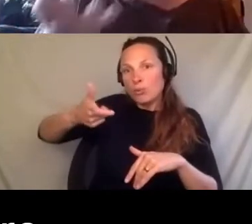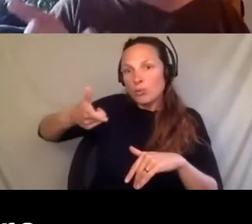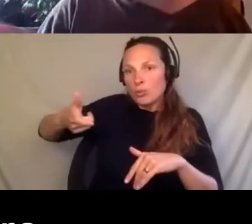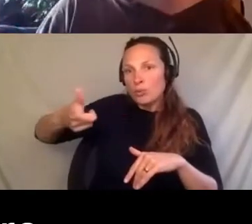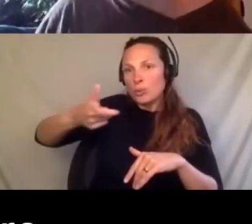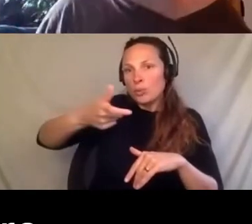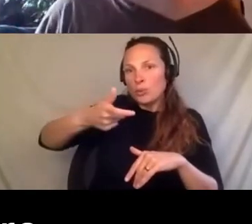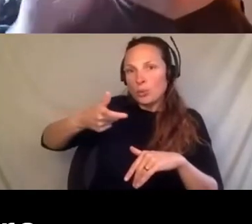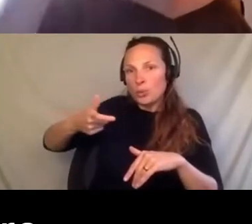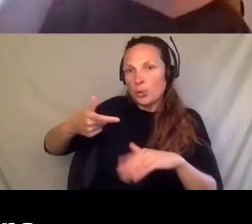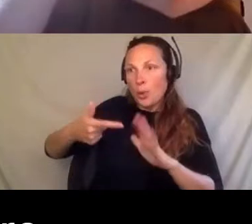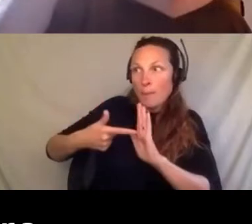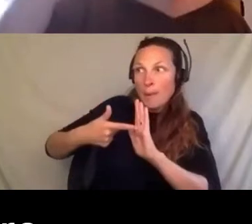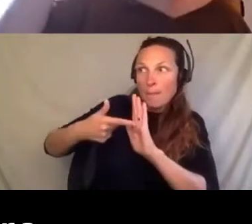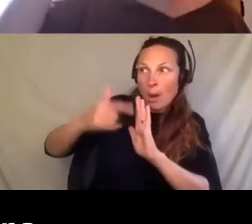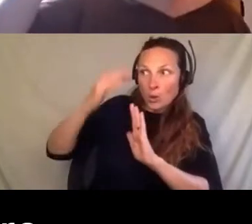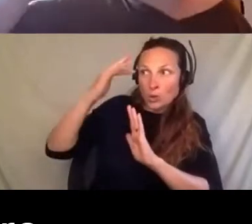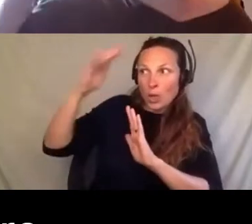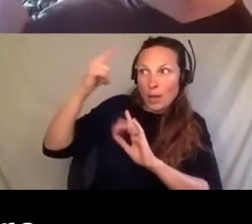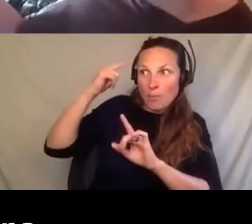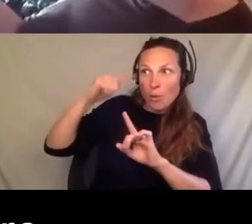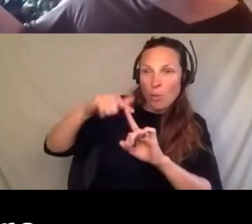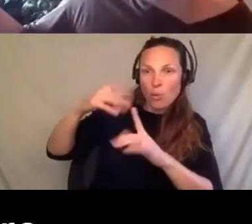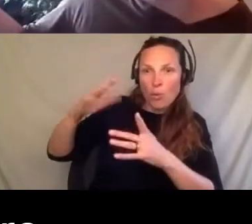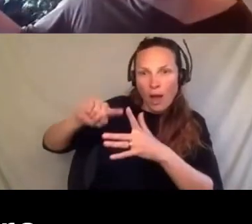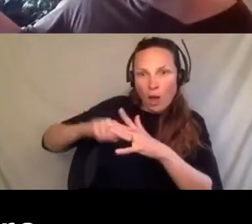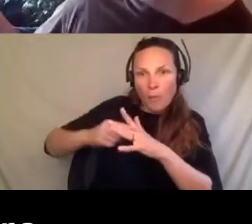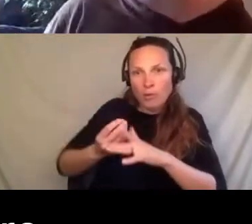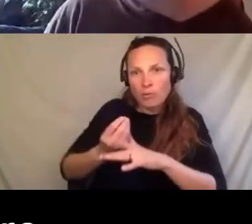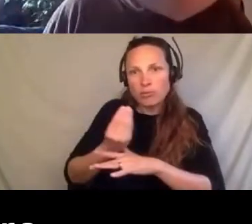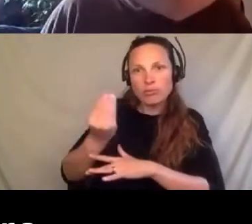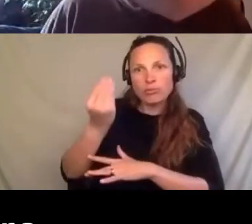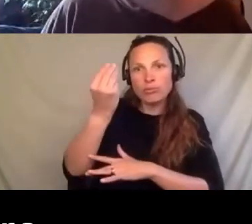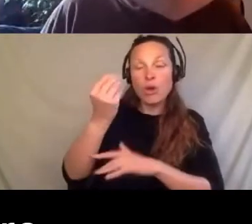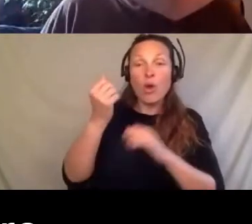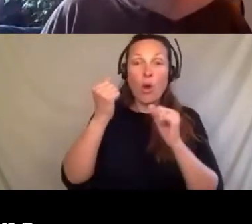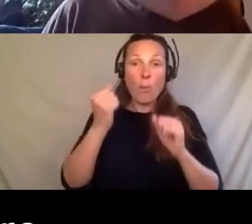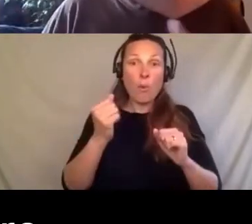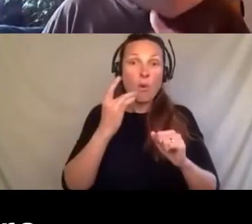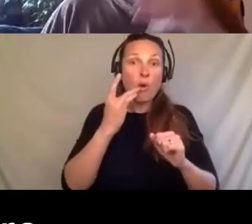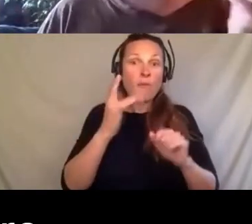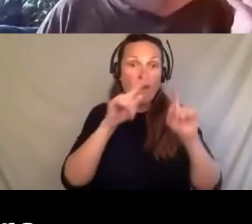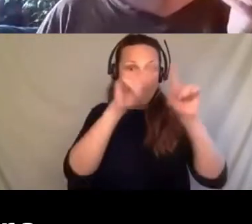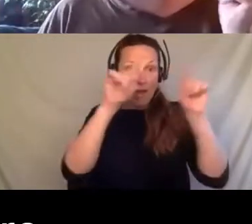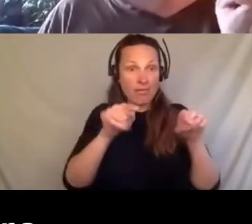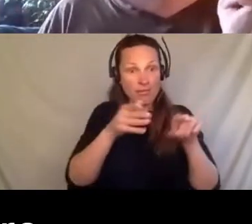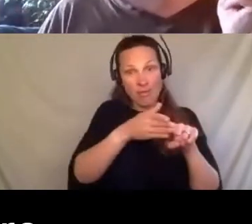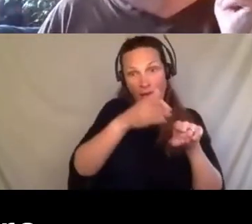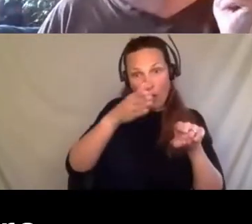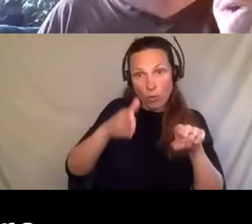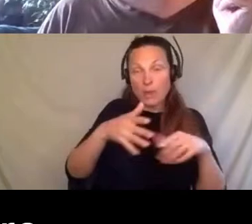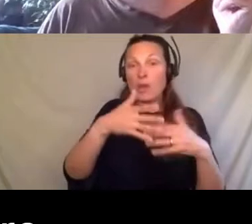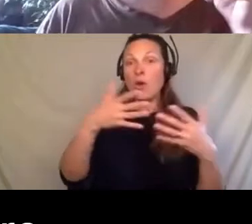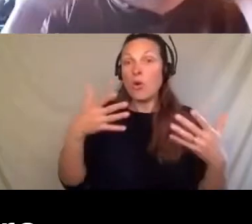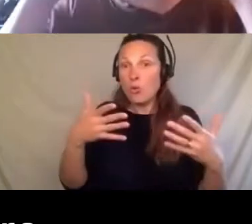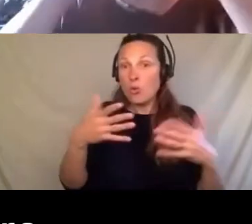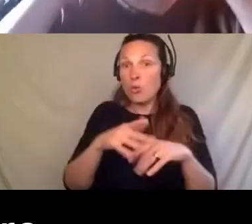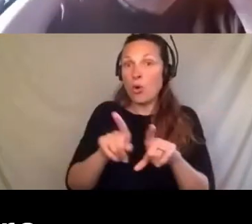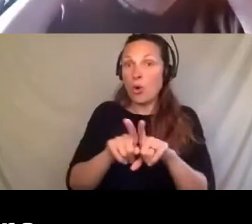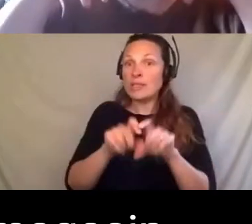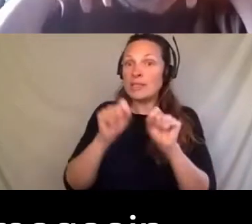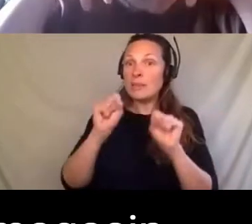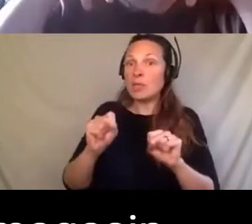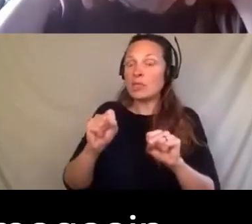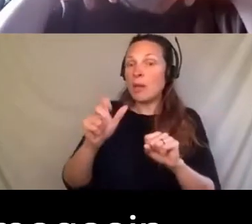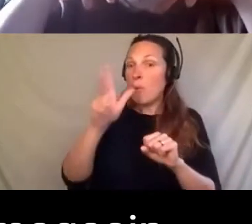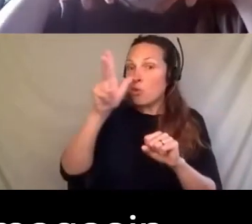puis l'exposer à une source de lumière, que ce soit le bord de fenêtre ou une lumière,